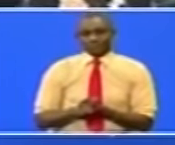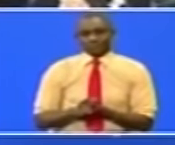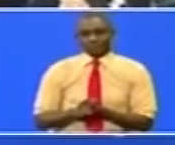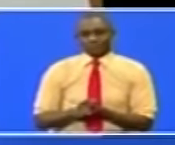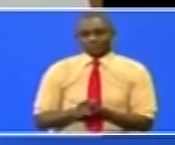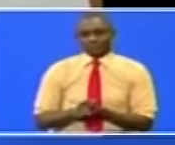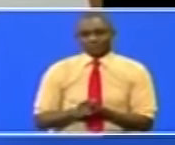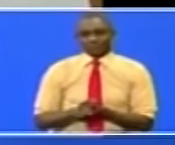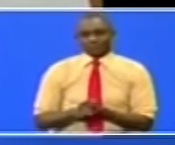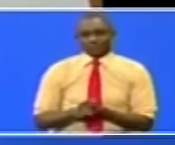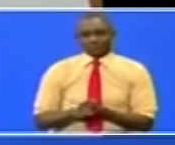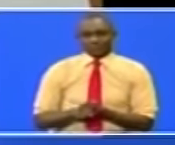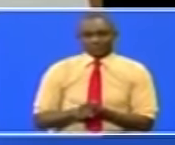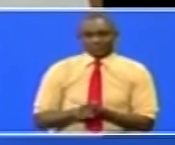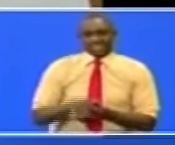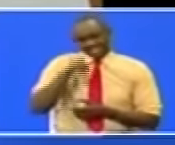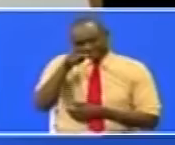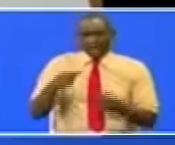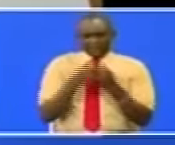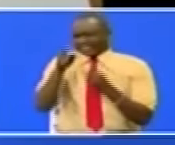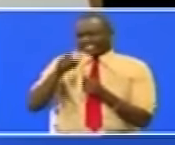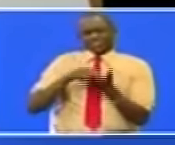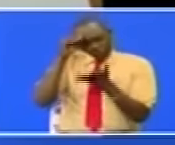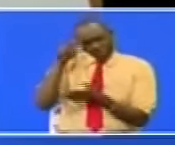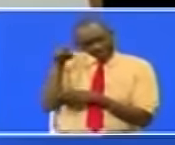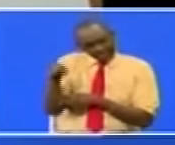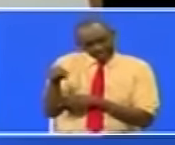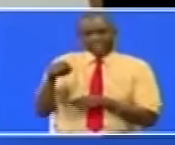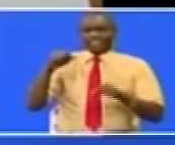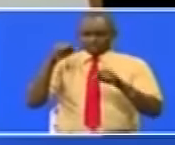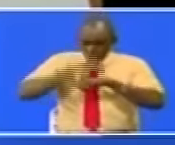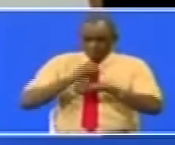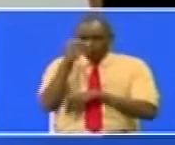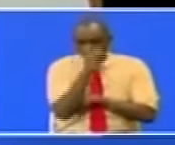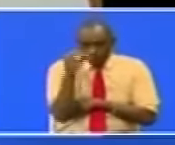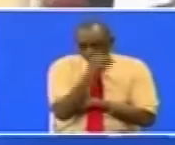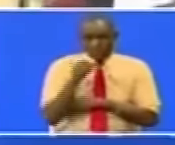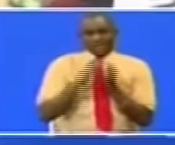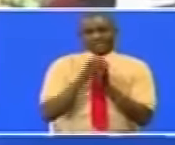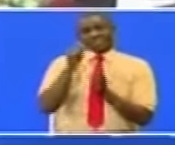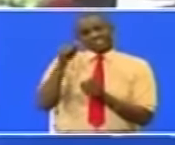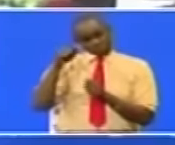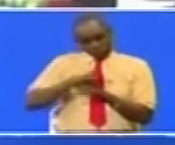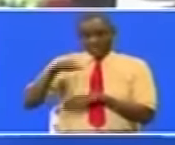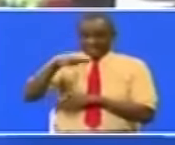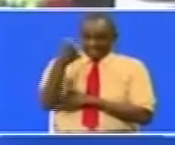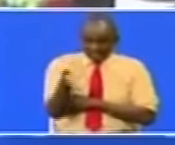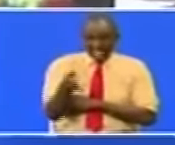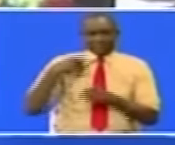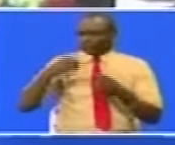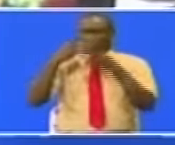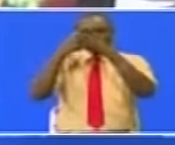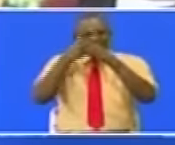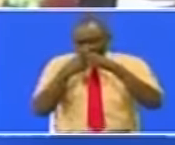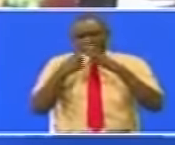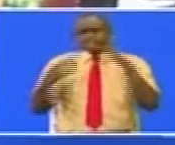kisii marehemu shwin kerubo alikuwa mwanafunzi katika shule ya chekea ya St Francis katika eneo la menika na alitek siku nne